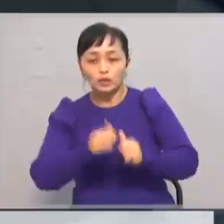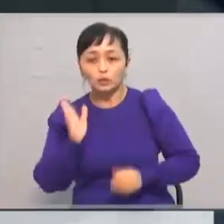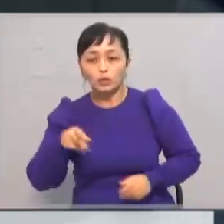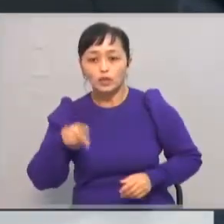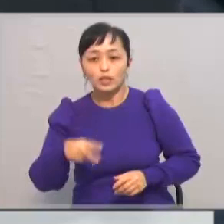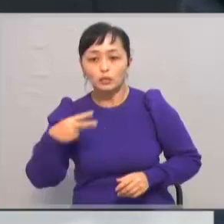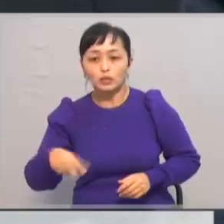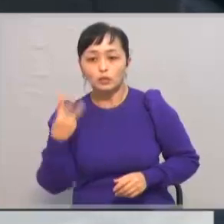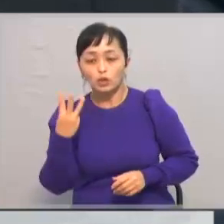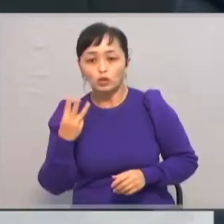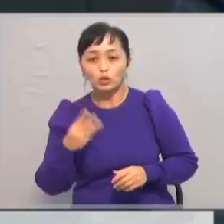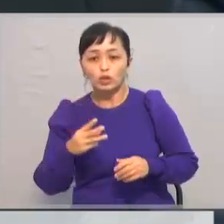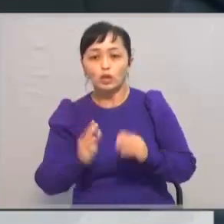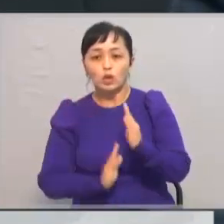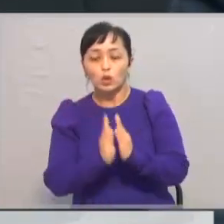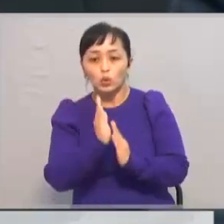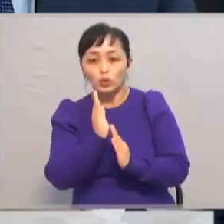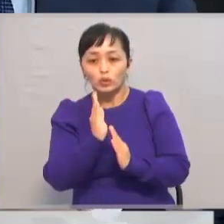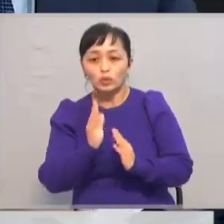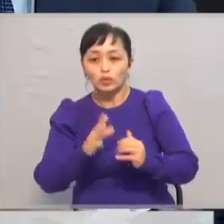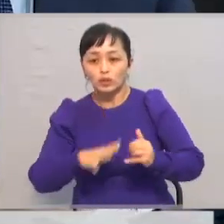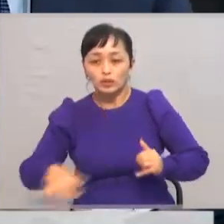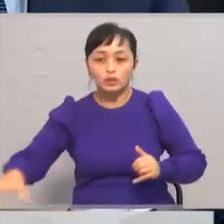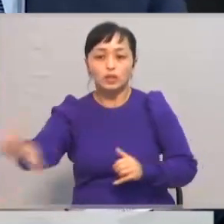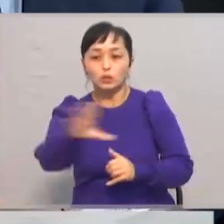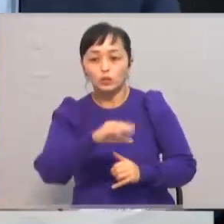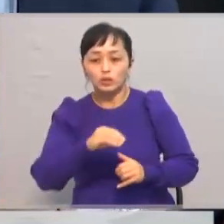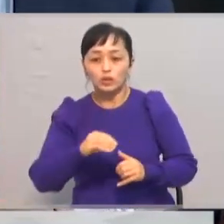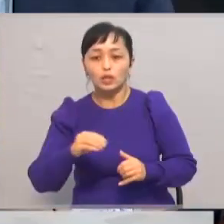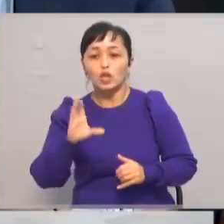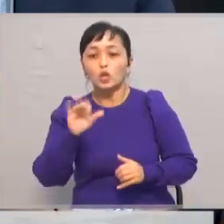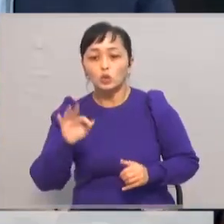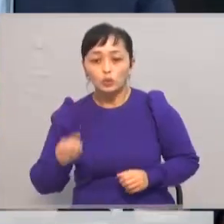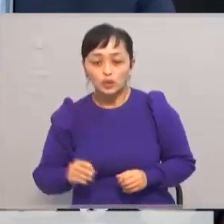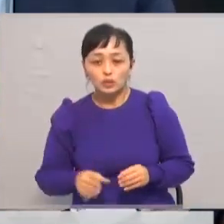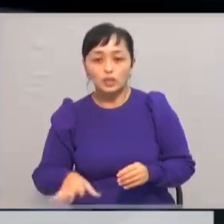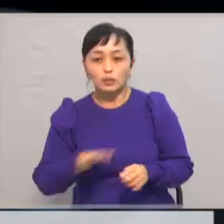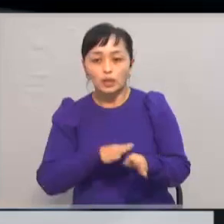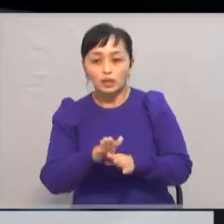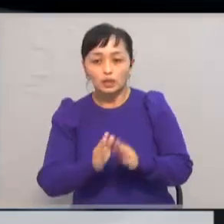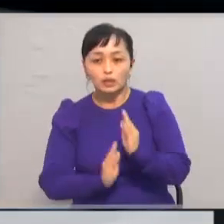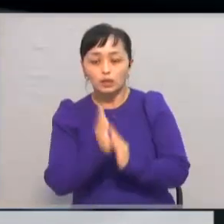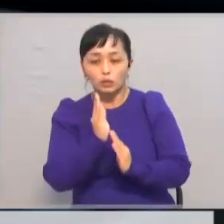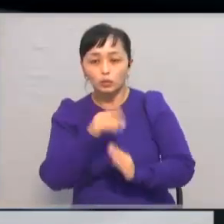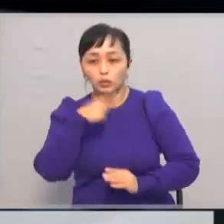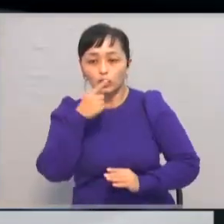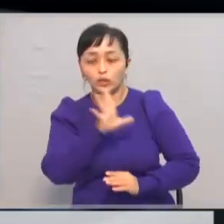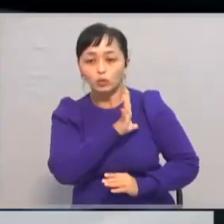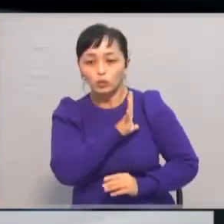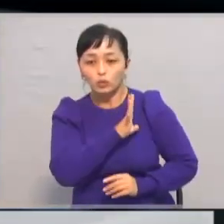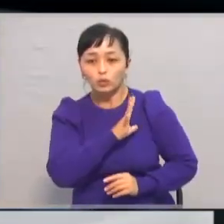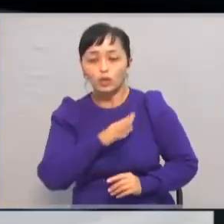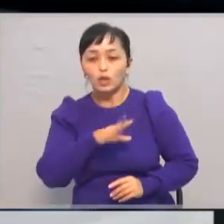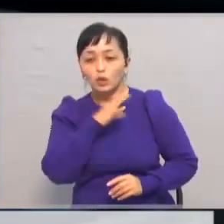жылға өсімдік шаруашылығы өнімінің шығымдылығы мен сапасын арттыру, субсидиялау осы салада карантиндік аймақты белгілеу туралы баяндама оқылды. Мәселелер